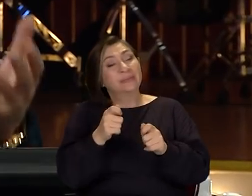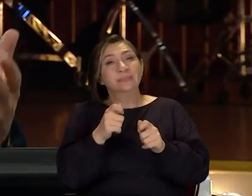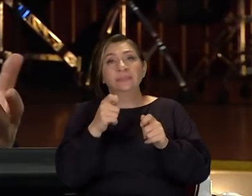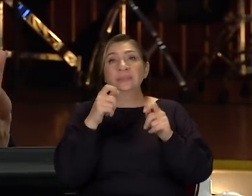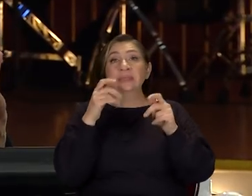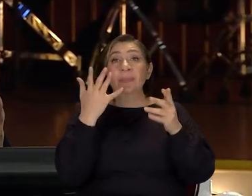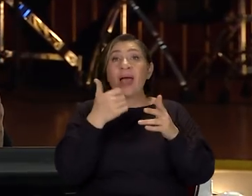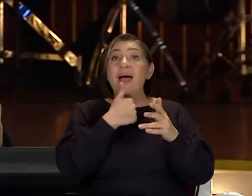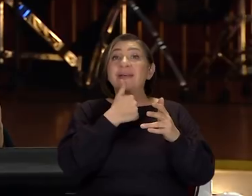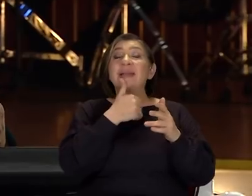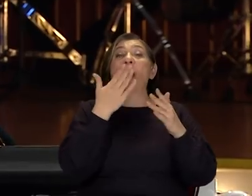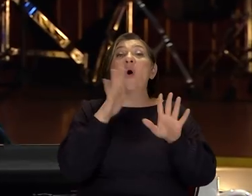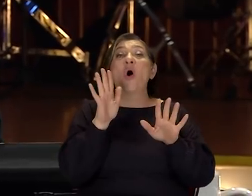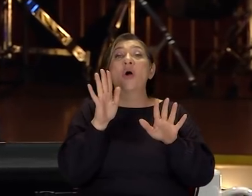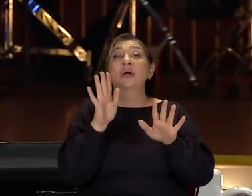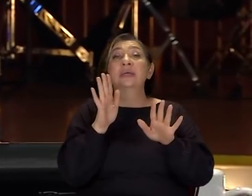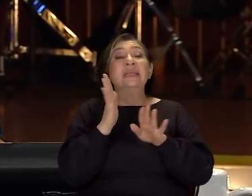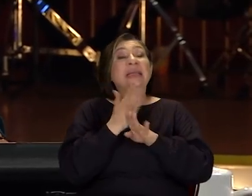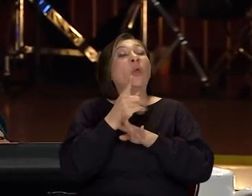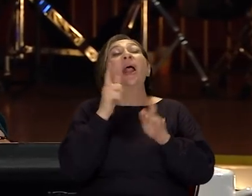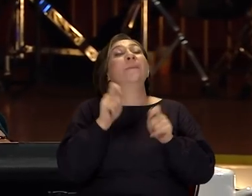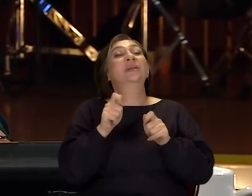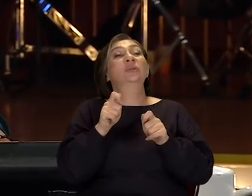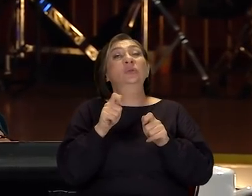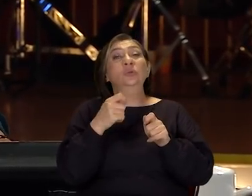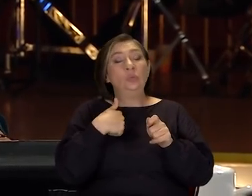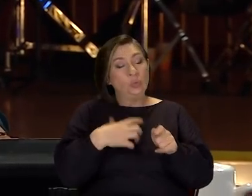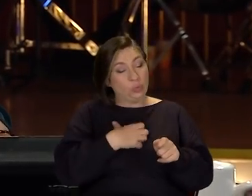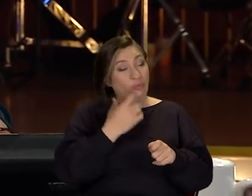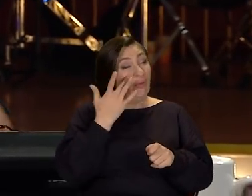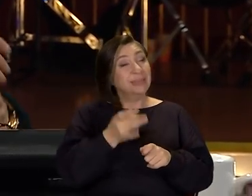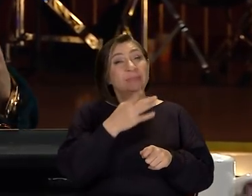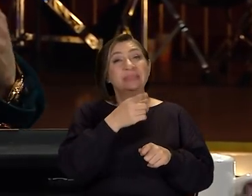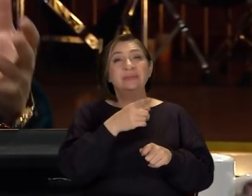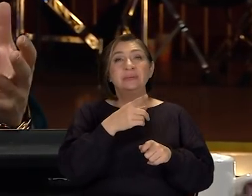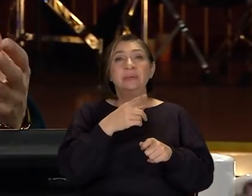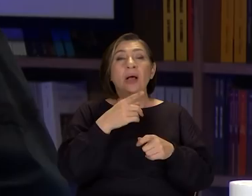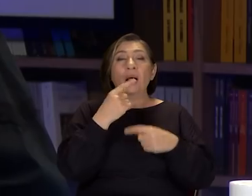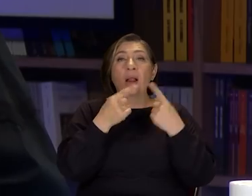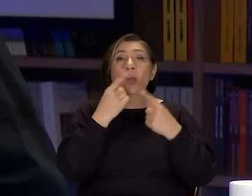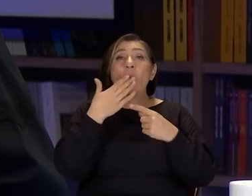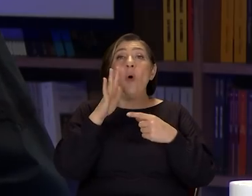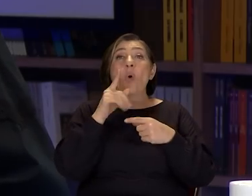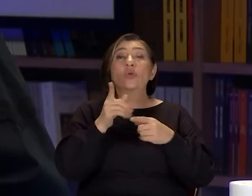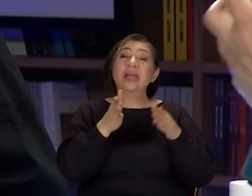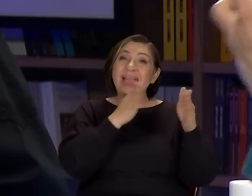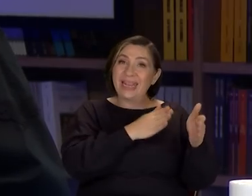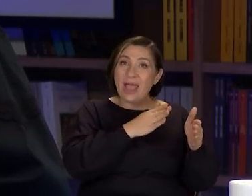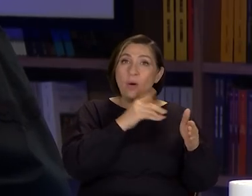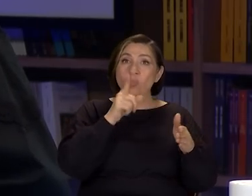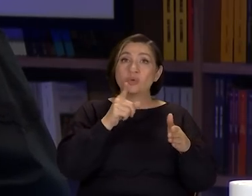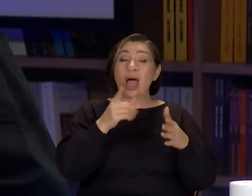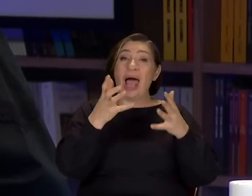falan gibi bir şey erkekte yok. Ya neden öyle yaptın? Üstün beni farkında mısın? Falan diye bir şey yok. Onun yerine